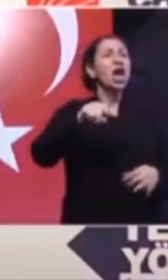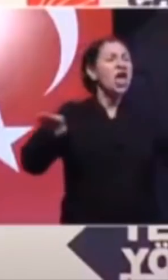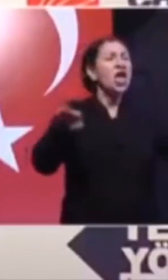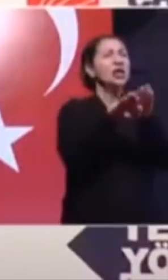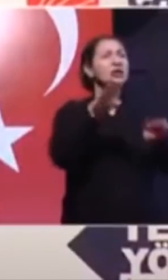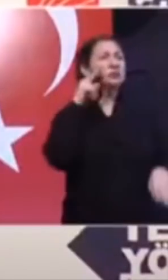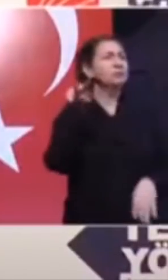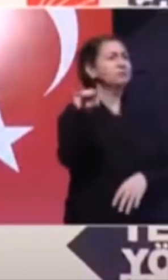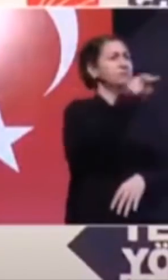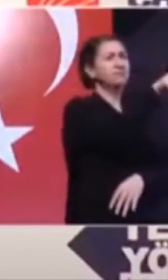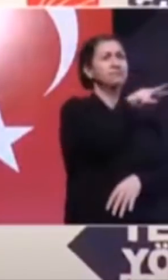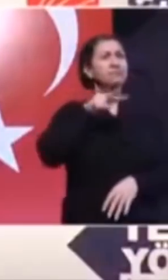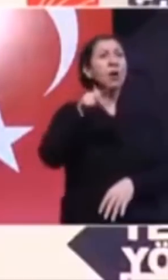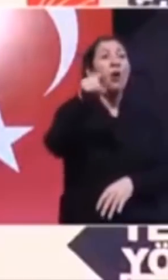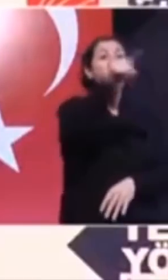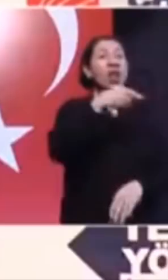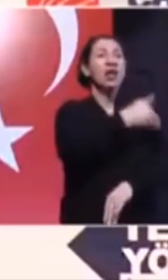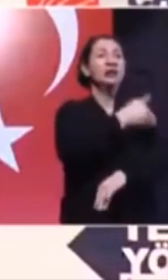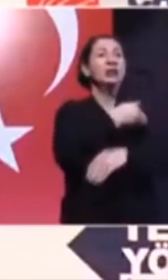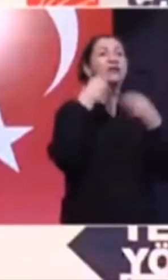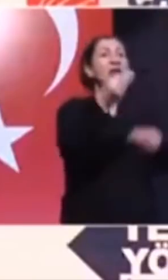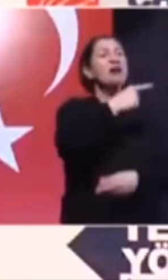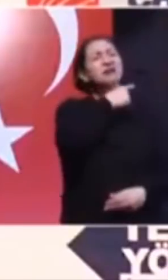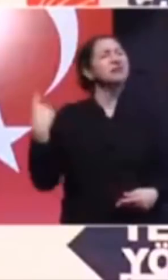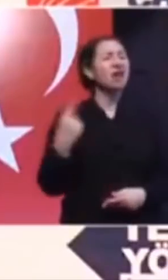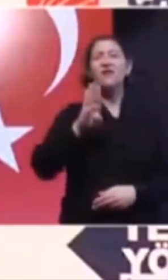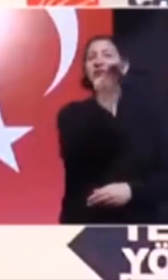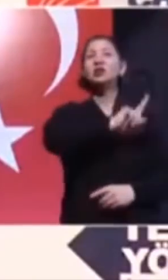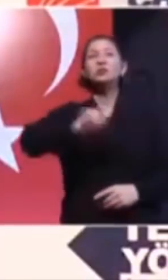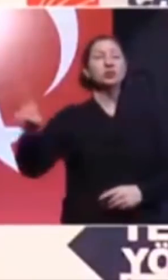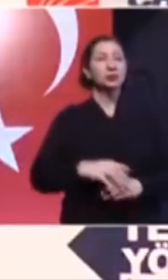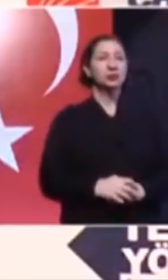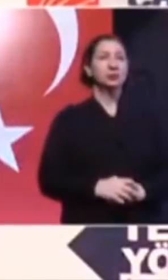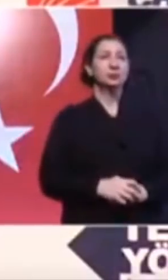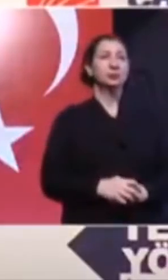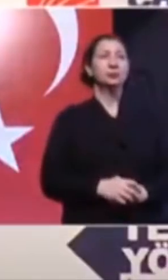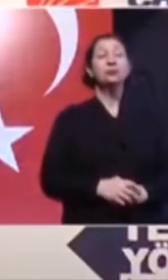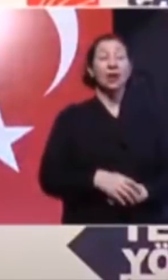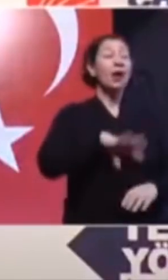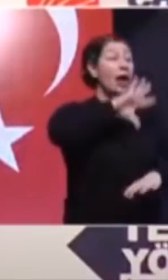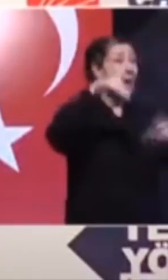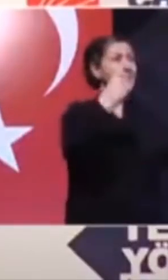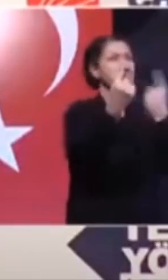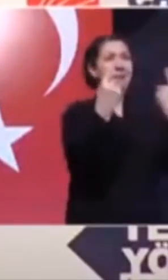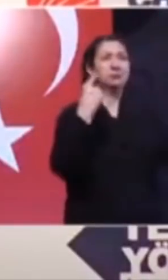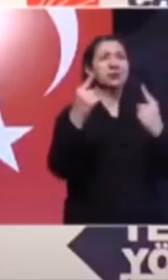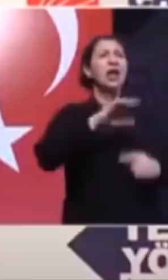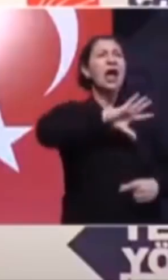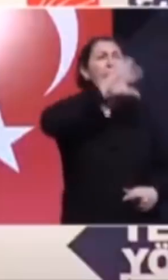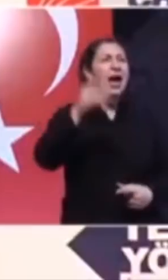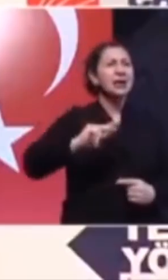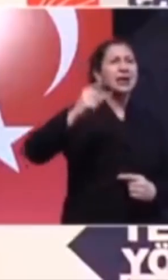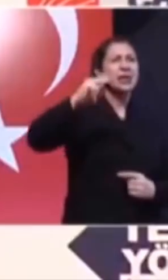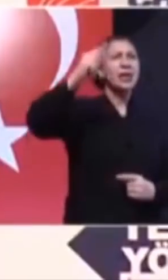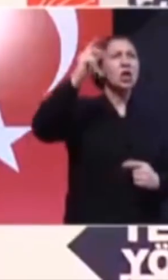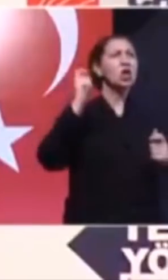Eşit gözle bakarak onlara hizmet etmekten asla vazgeçmeyeceğiz. Her birimiz ve her kademede